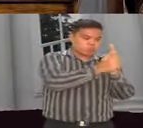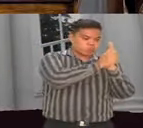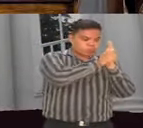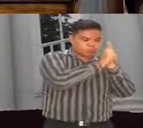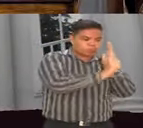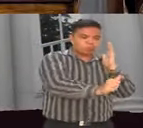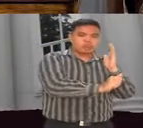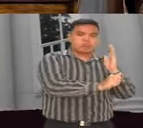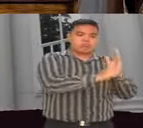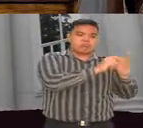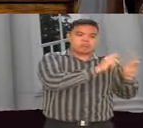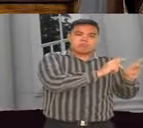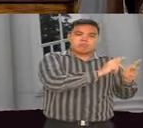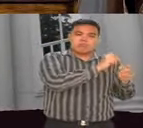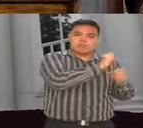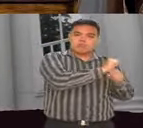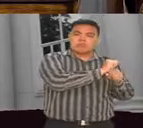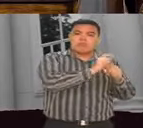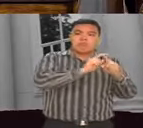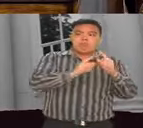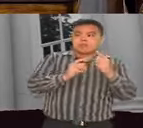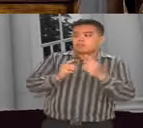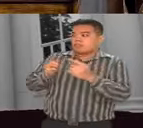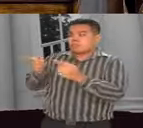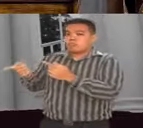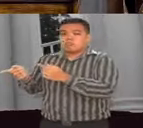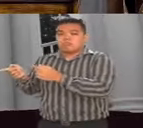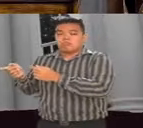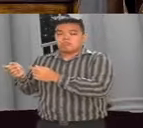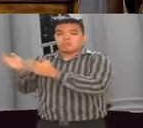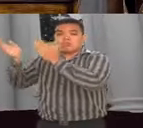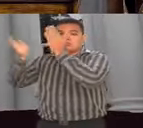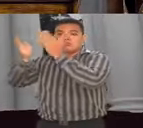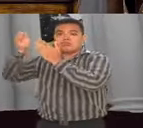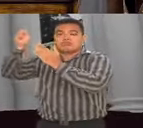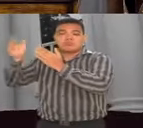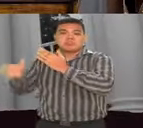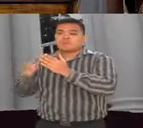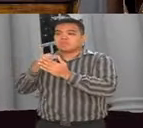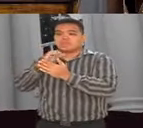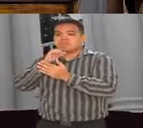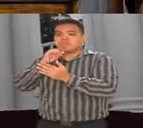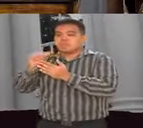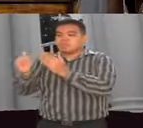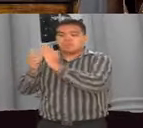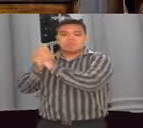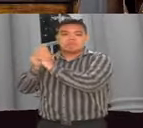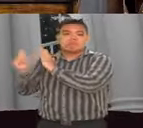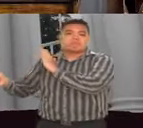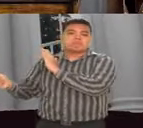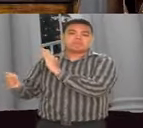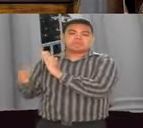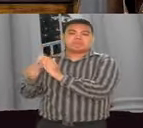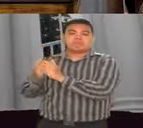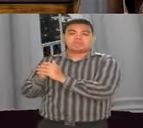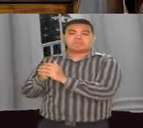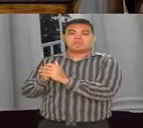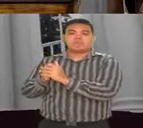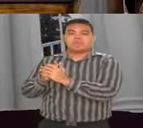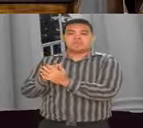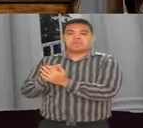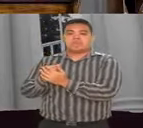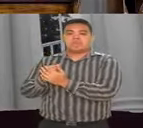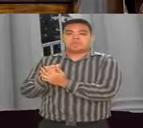kay giswilduhan man ta. Pero pag-abot sa pagpangalagad sa Dios, di ta creative. Muratag nabugo ba?